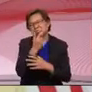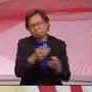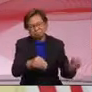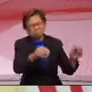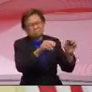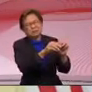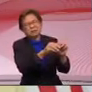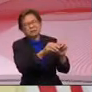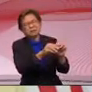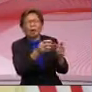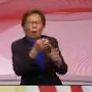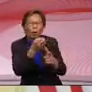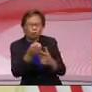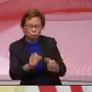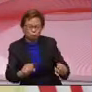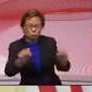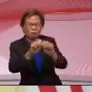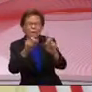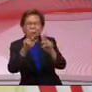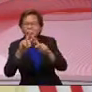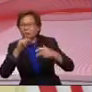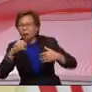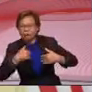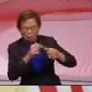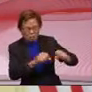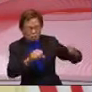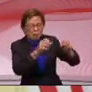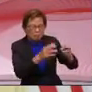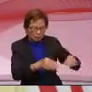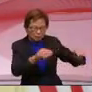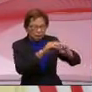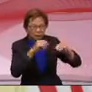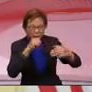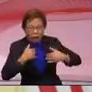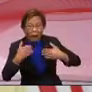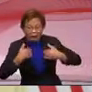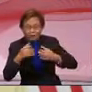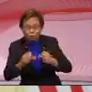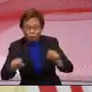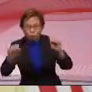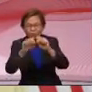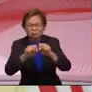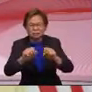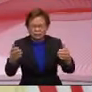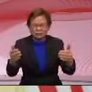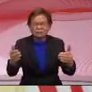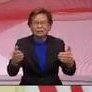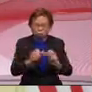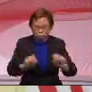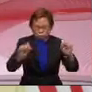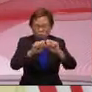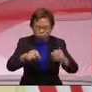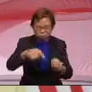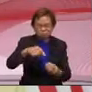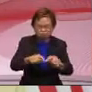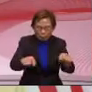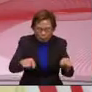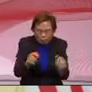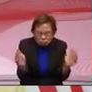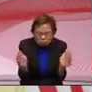kerana atau surau, di kampung tidak ada masjid tetapi ada surau saja dan kompaun surau terlalu kecil dan